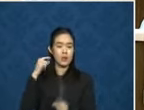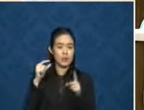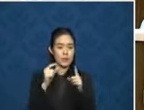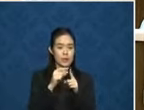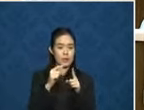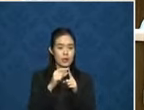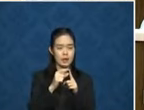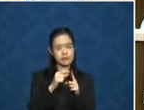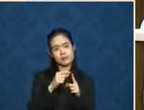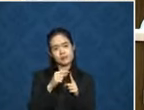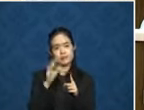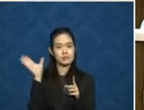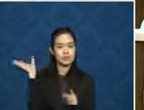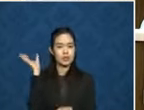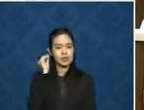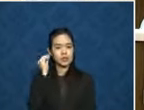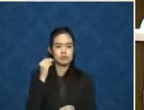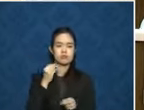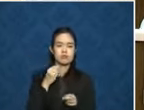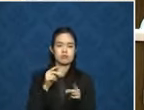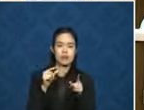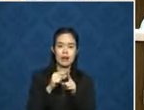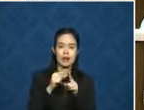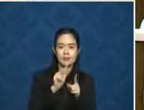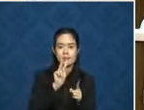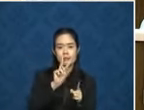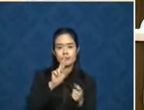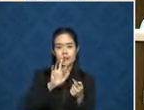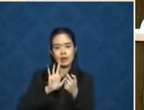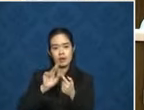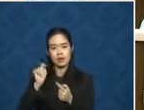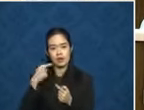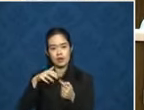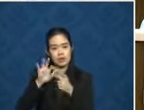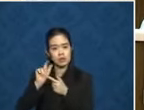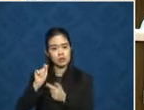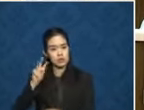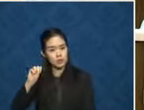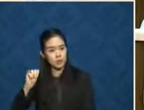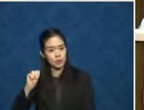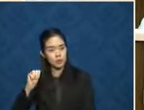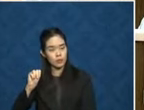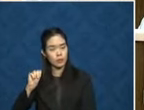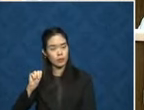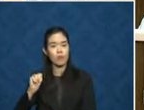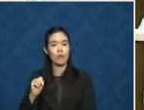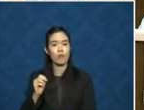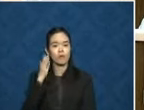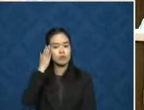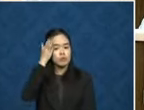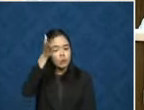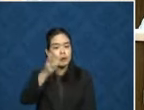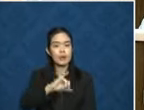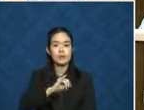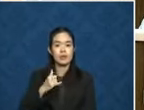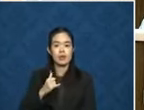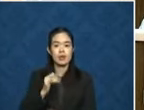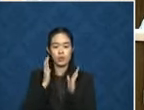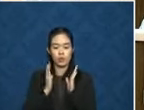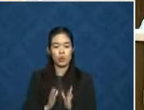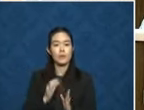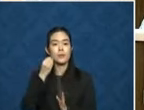ทรอนิกส์ที่ทำนายว่าโลกในอนาคตผู้คนจะไม่จำเป็นต้องออกไปทำงานนอกบ้านสามารถทำ